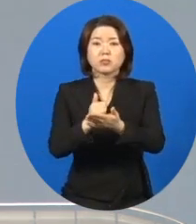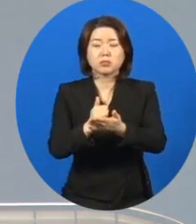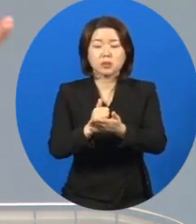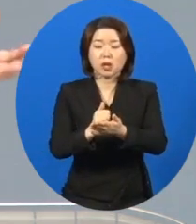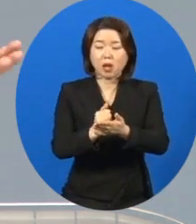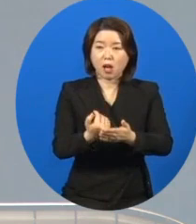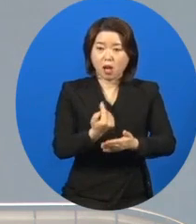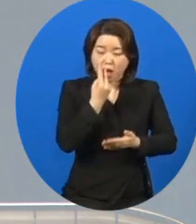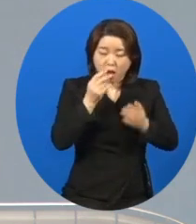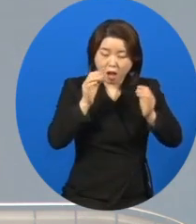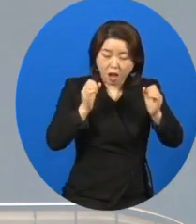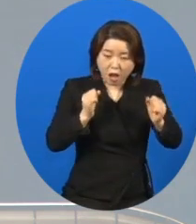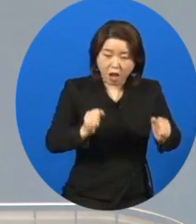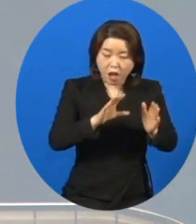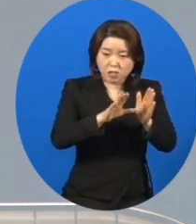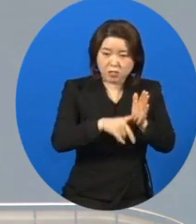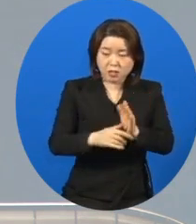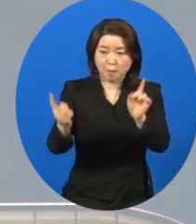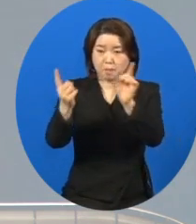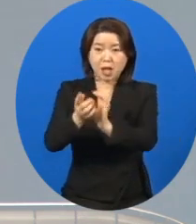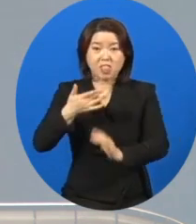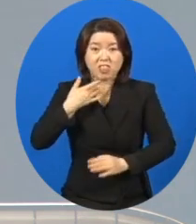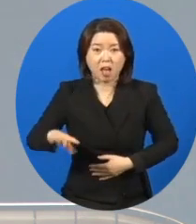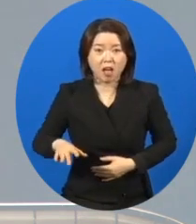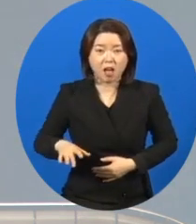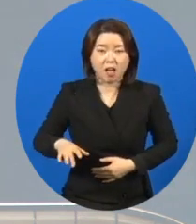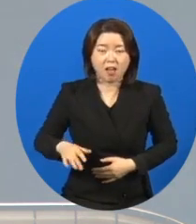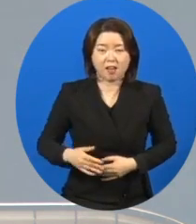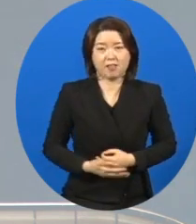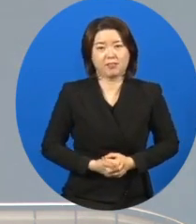살아서 만난 적도 없어요.